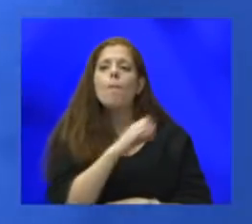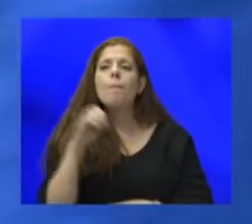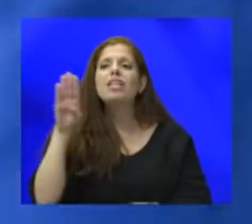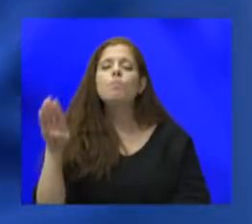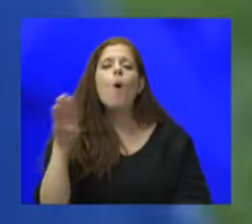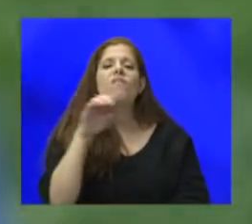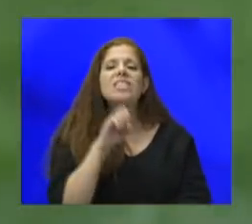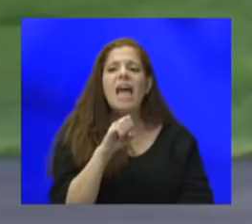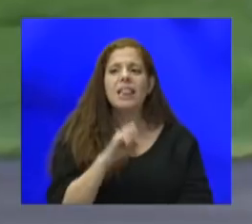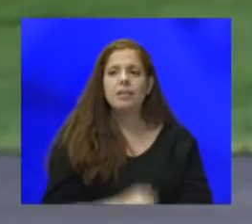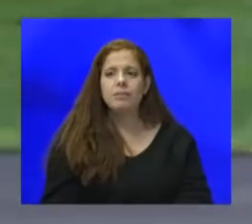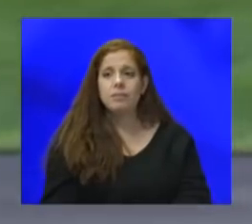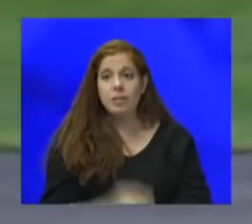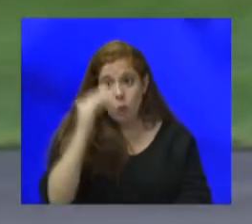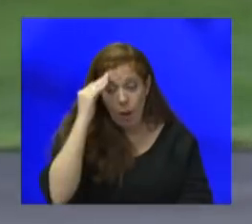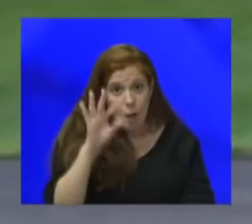וסני.